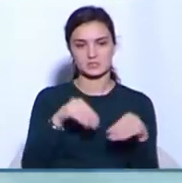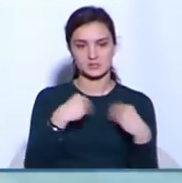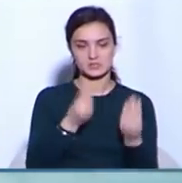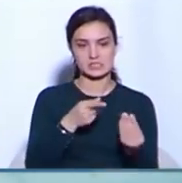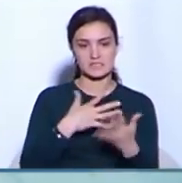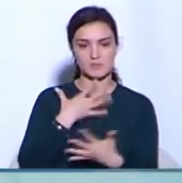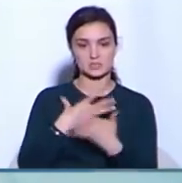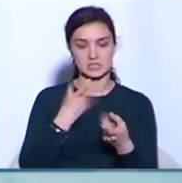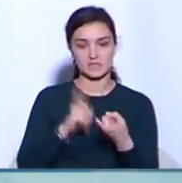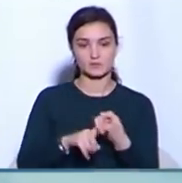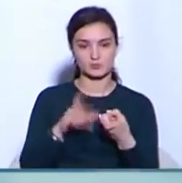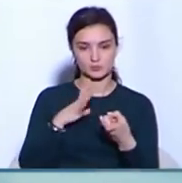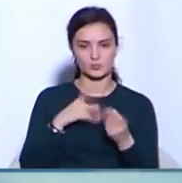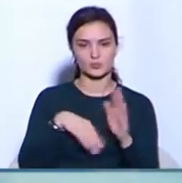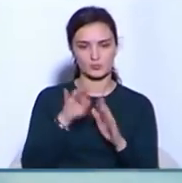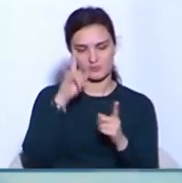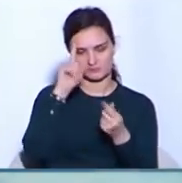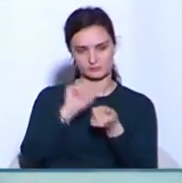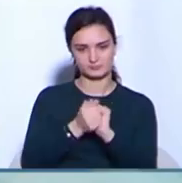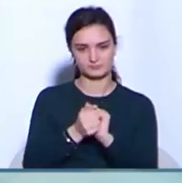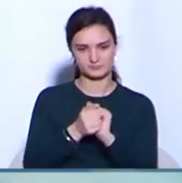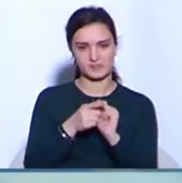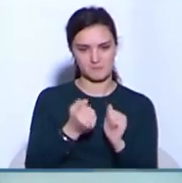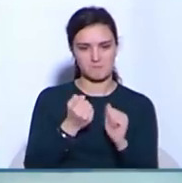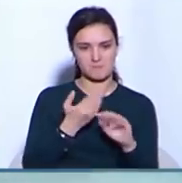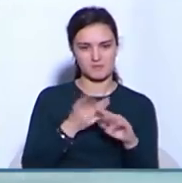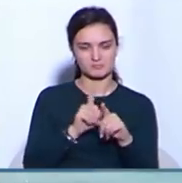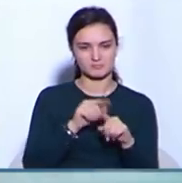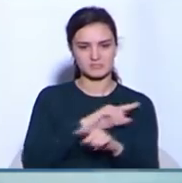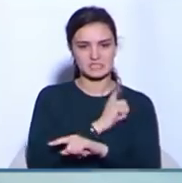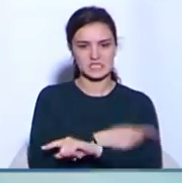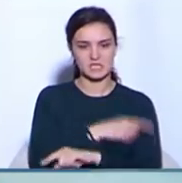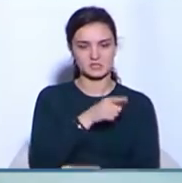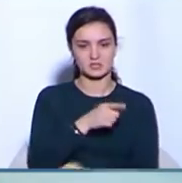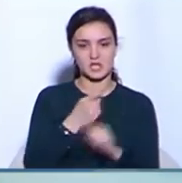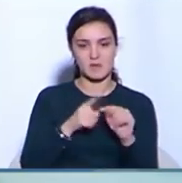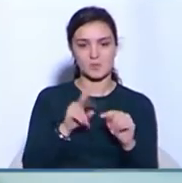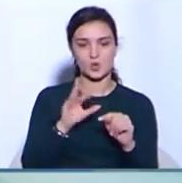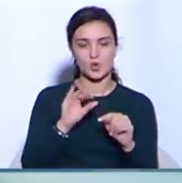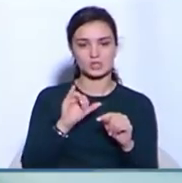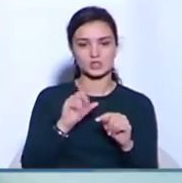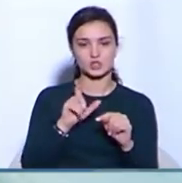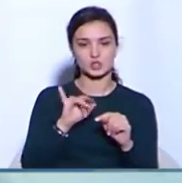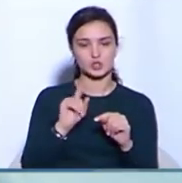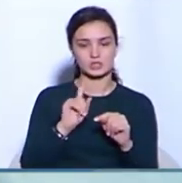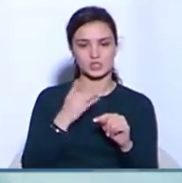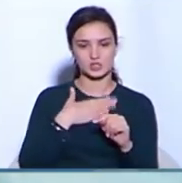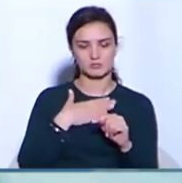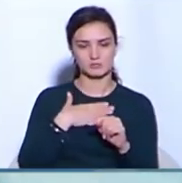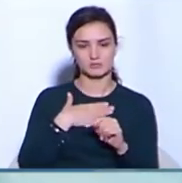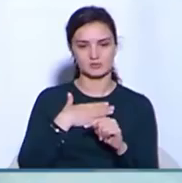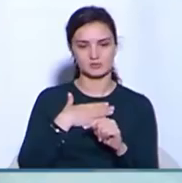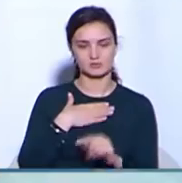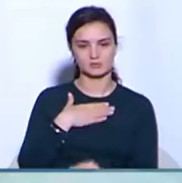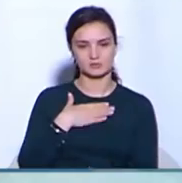ეს ემოცია იყოს დაკავშირებული, მით უფრო მყარია. შესაბამისად, ამ კორტიზოლის გამომუშავებას, რაც ახდენს ჩემთვის,